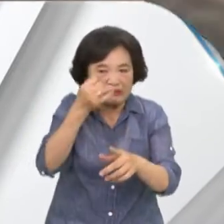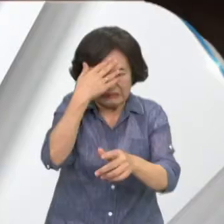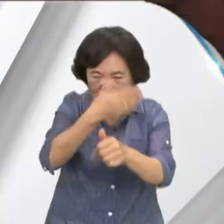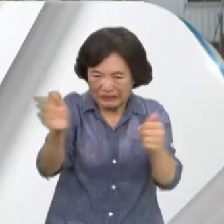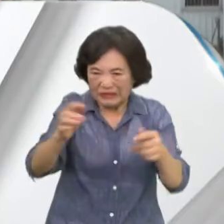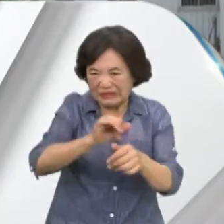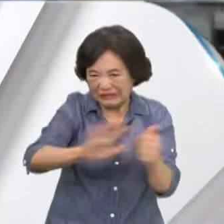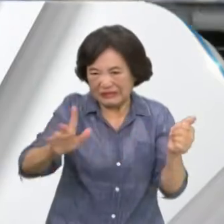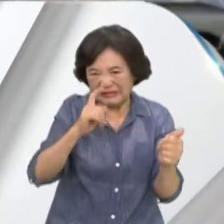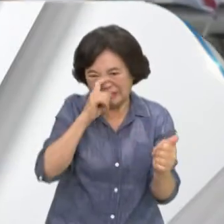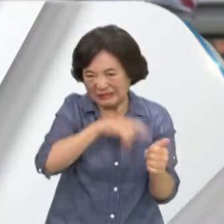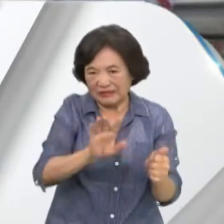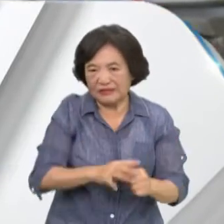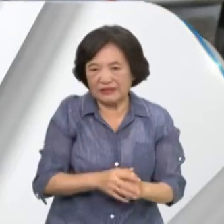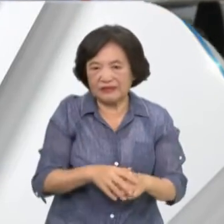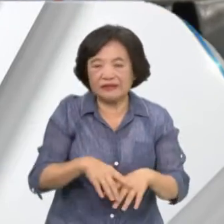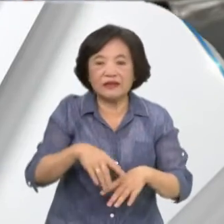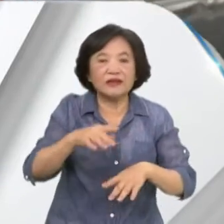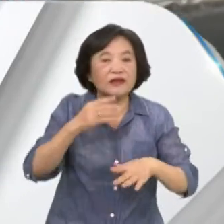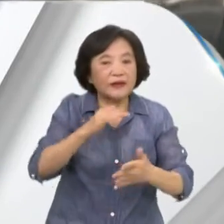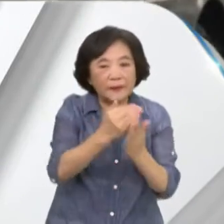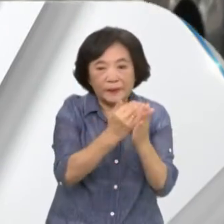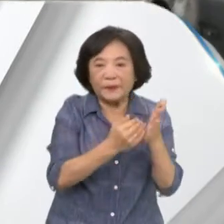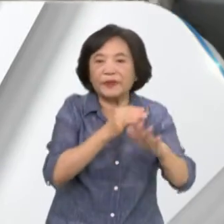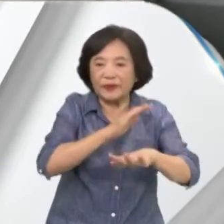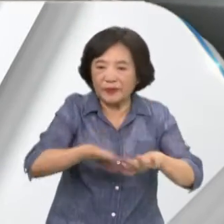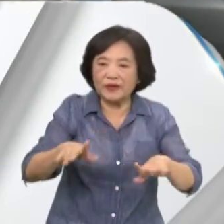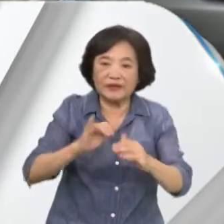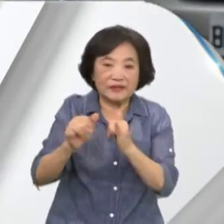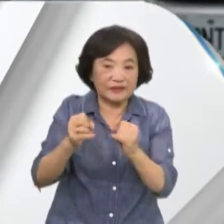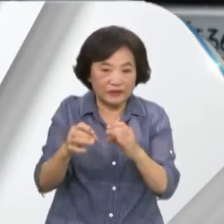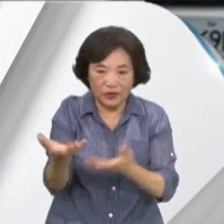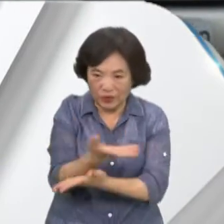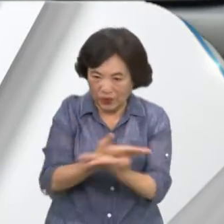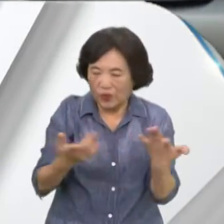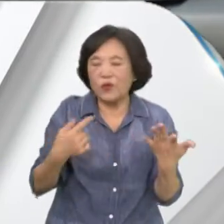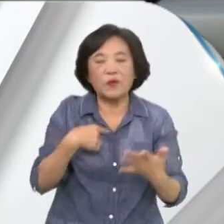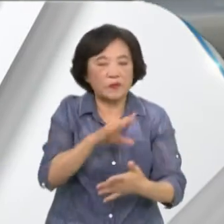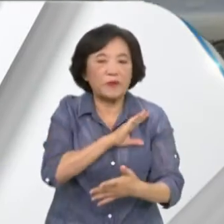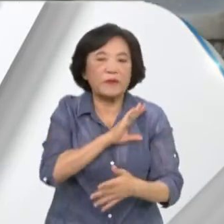推动公司才强调，行政长期还会做，同时加强民众的沟通。下个新闻，陈国民，台中。